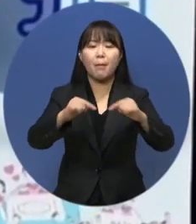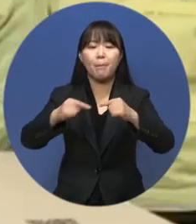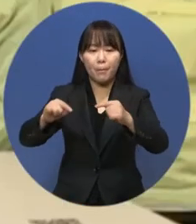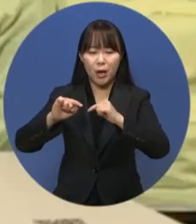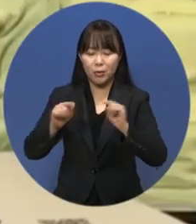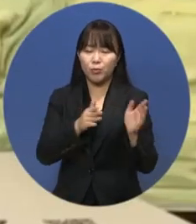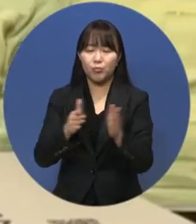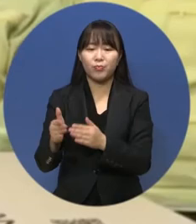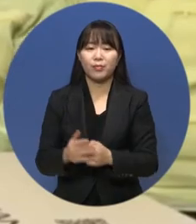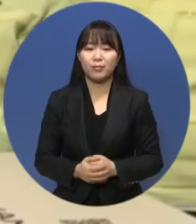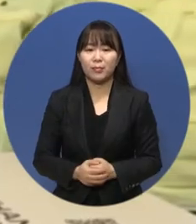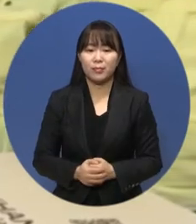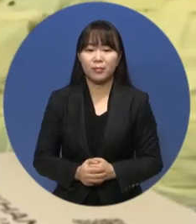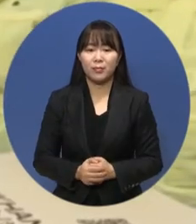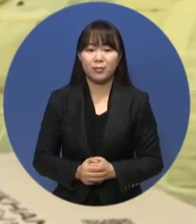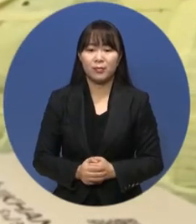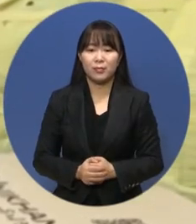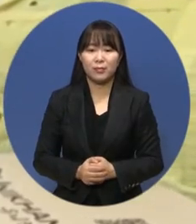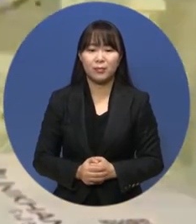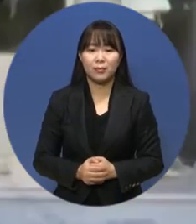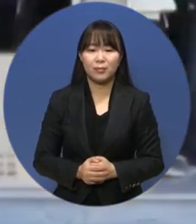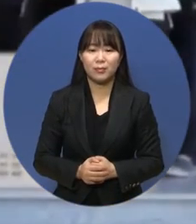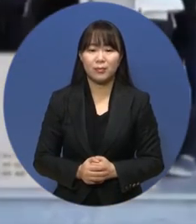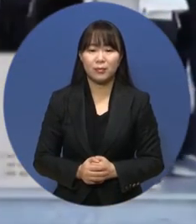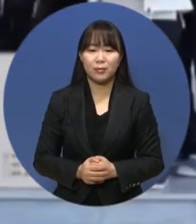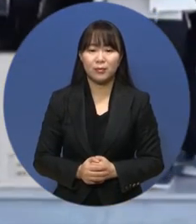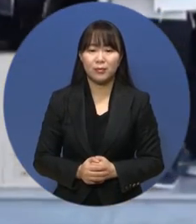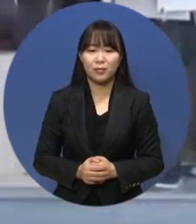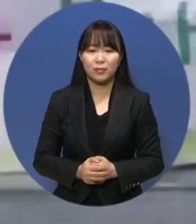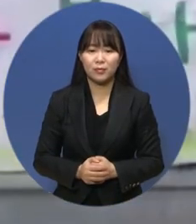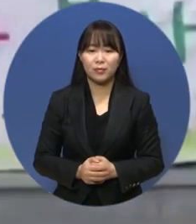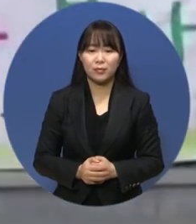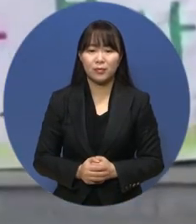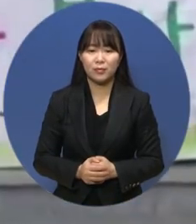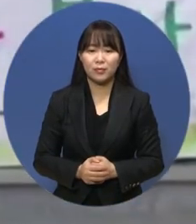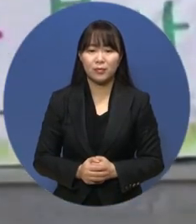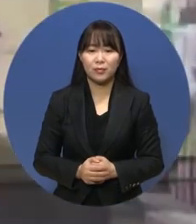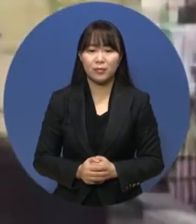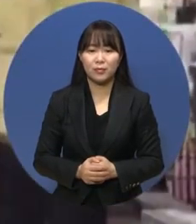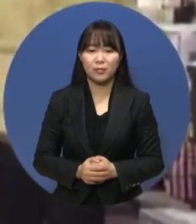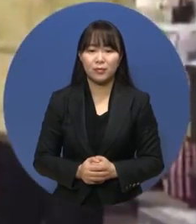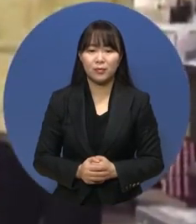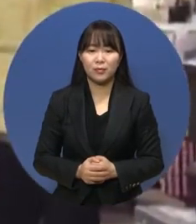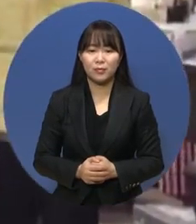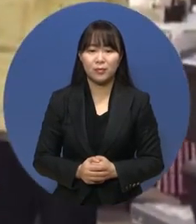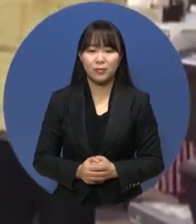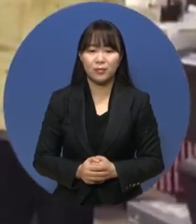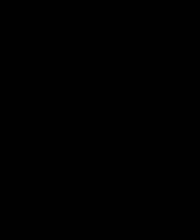있도록 했습니다. 복지TV 뉴스 이영수입니다.